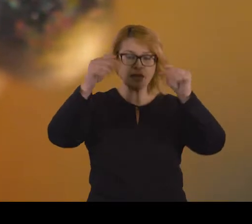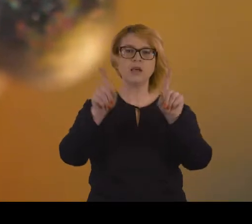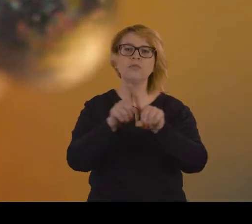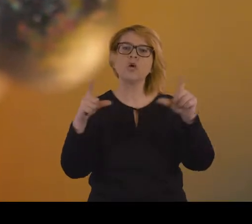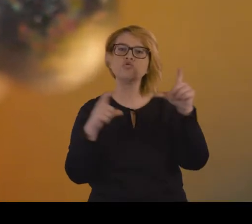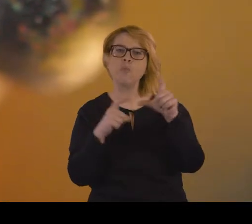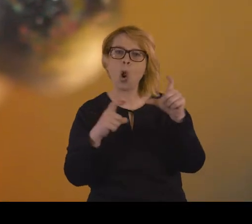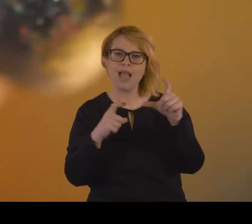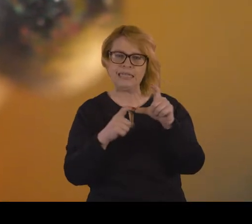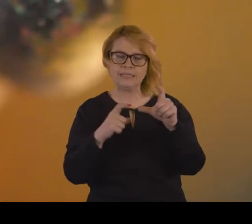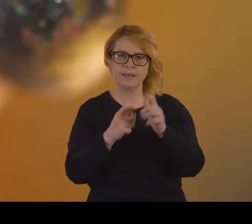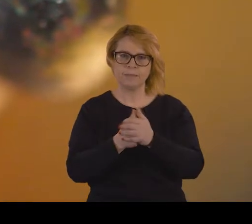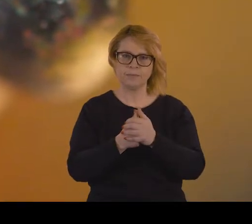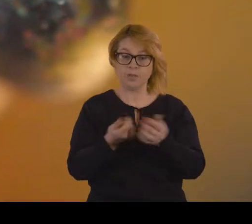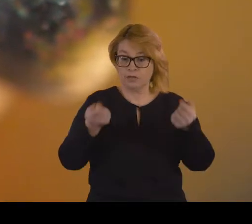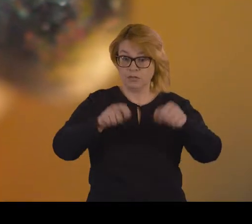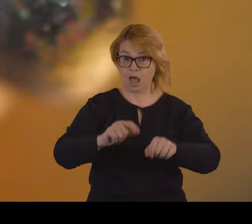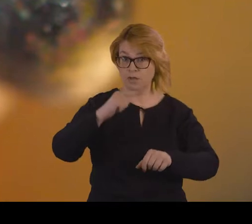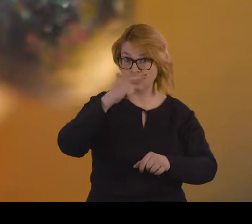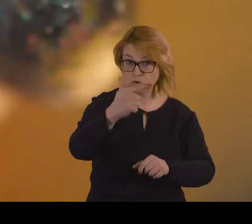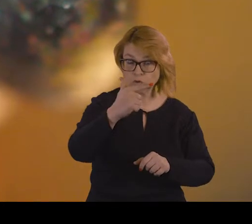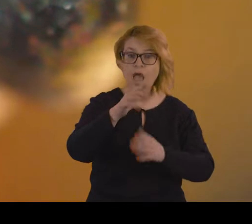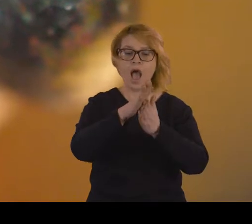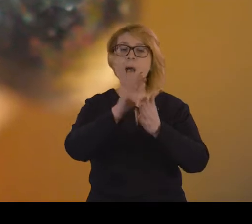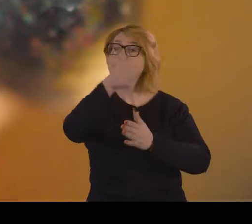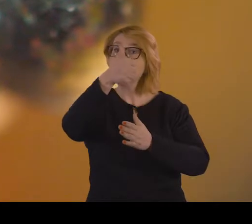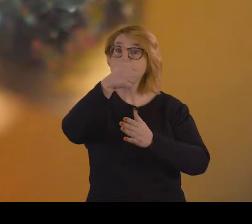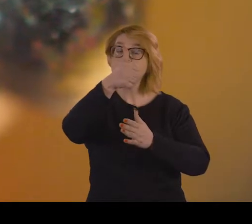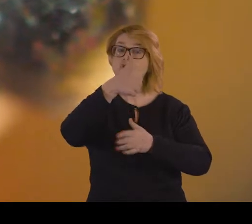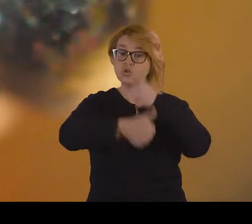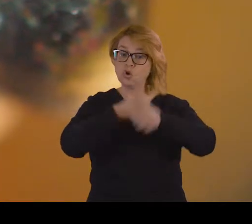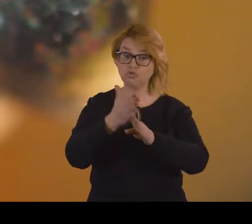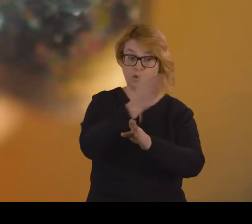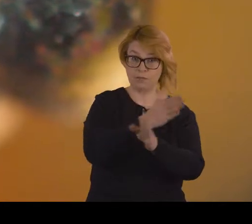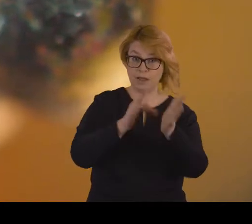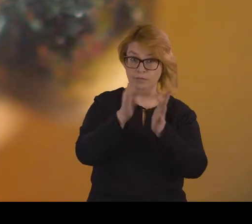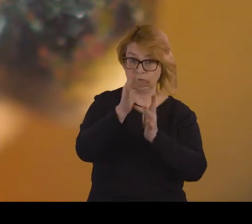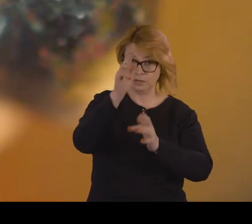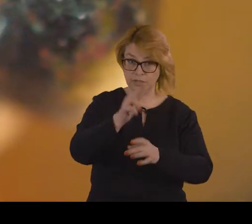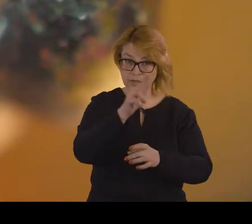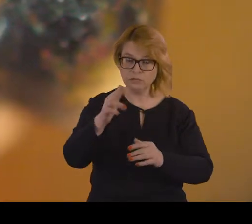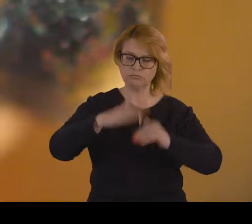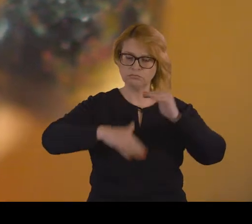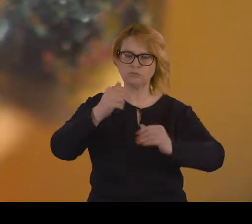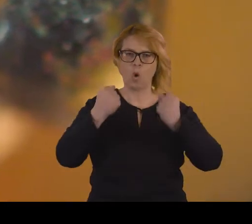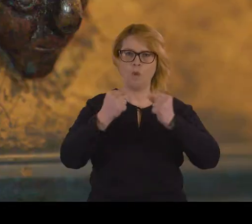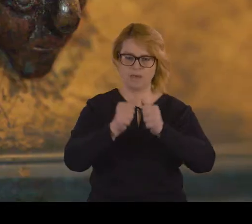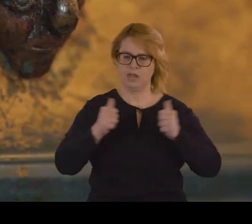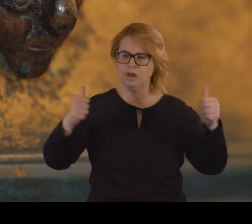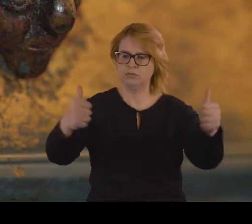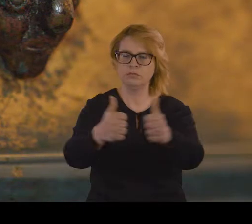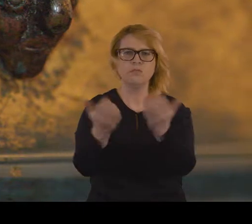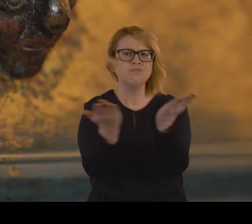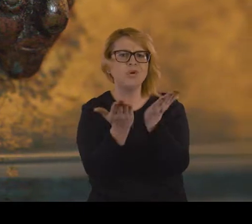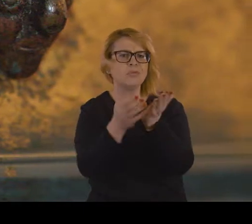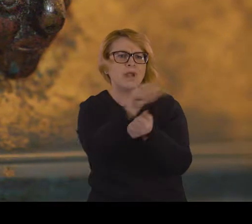Smoleniciach. V závere 2. a v 1. storočí pred Kristom stavali opevnené sídla podobné mestám,